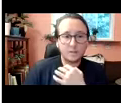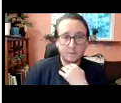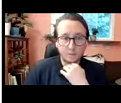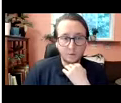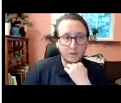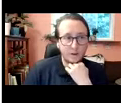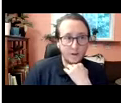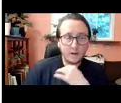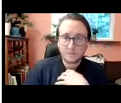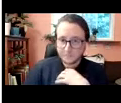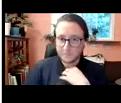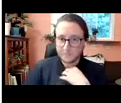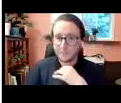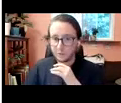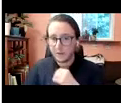peu.